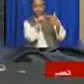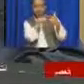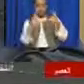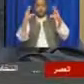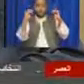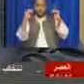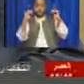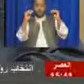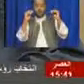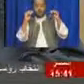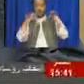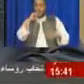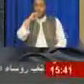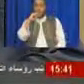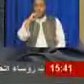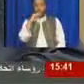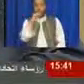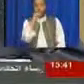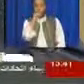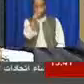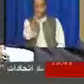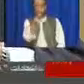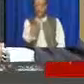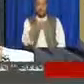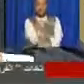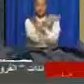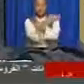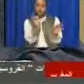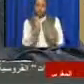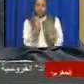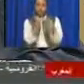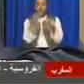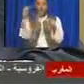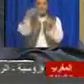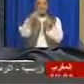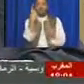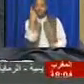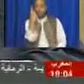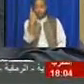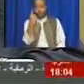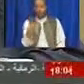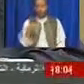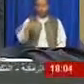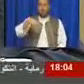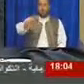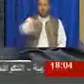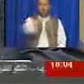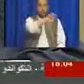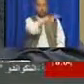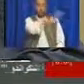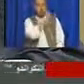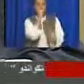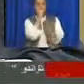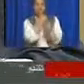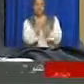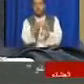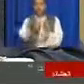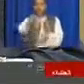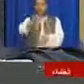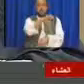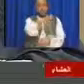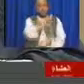يجب ان يكون هناك تنسيق بينها بحيث كلها تسير في مسار واحد ما يبقاش كل واحد يشتغل